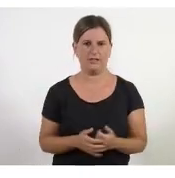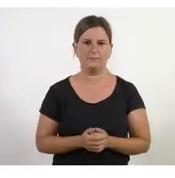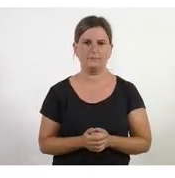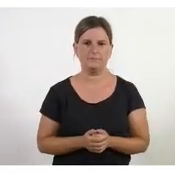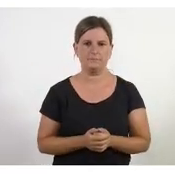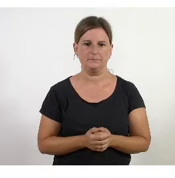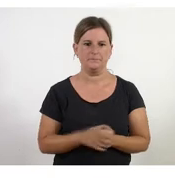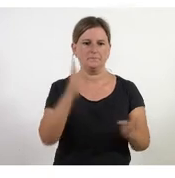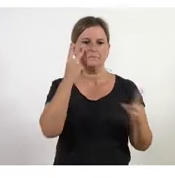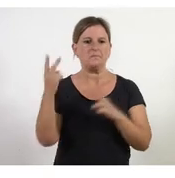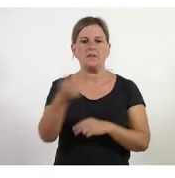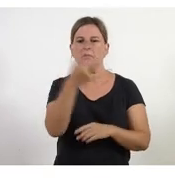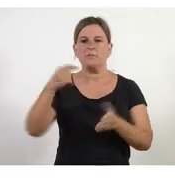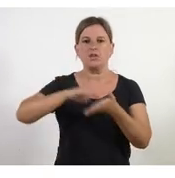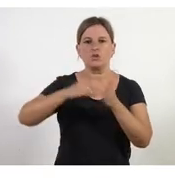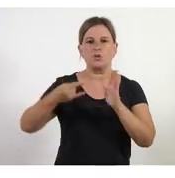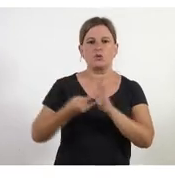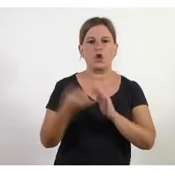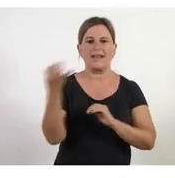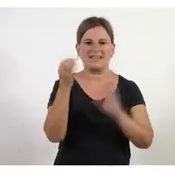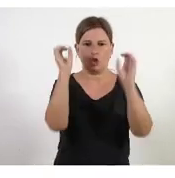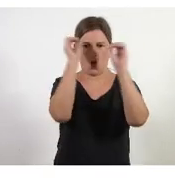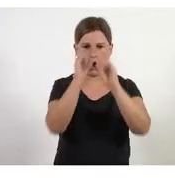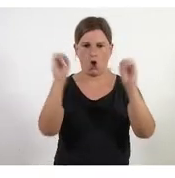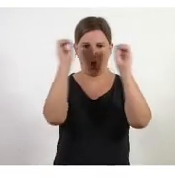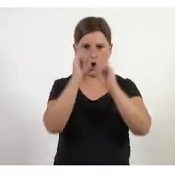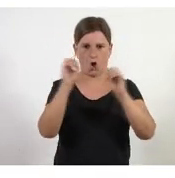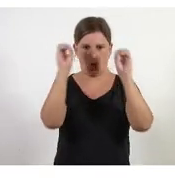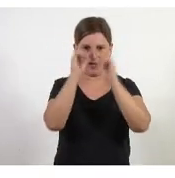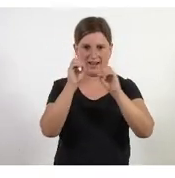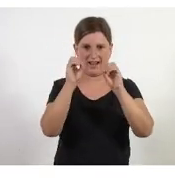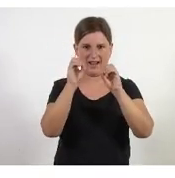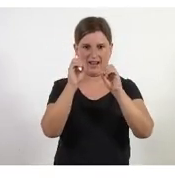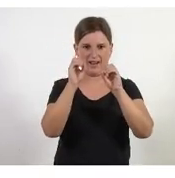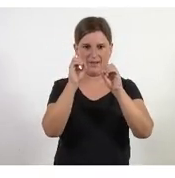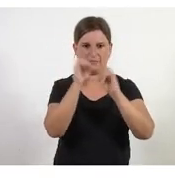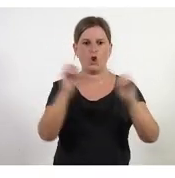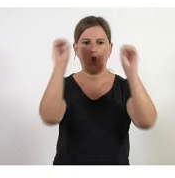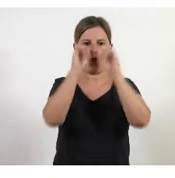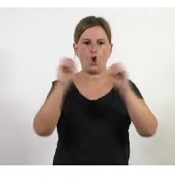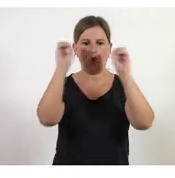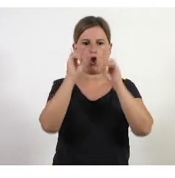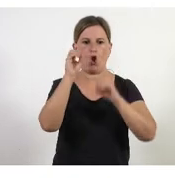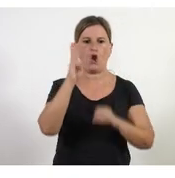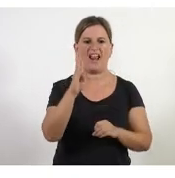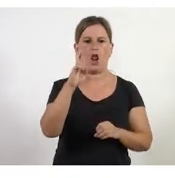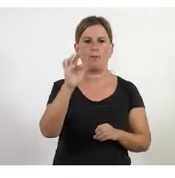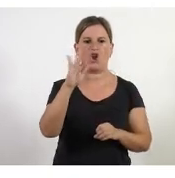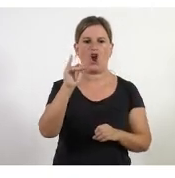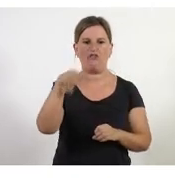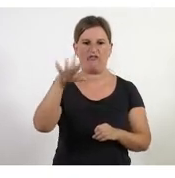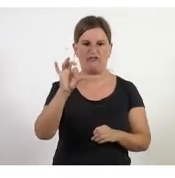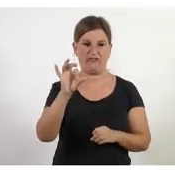La primera de les solucions és la de Google, d'acord? El programa de Google for Nonprofits tenen